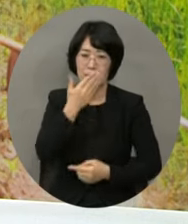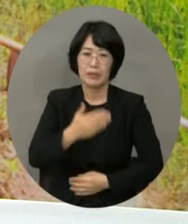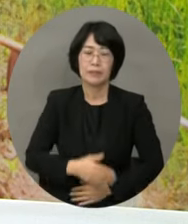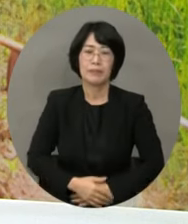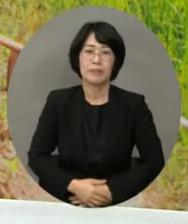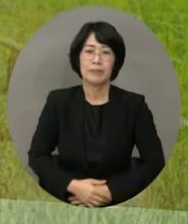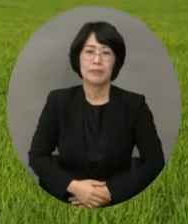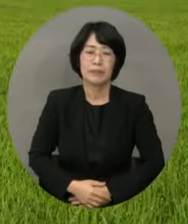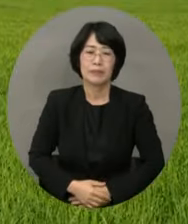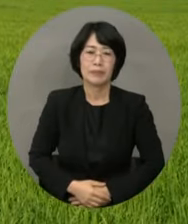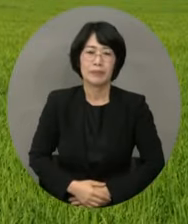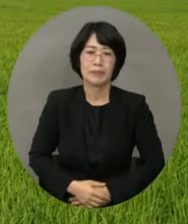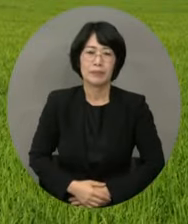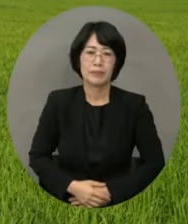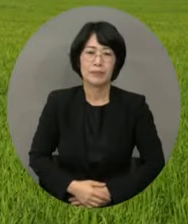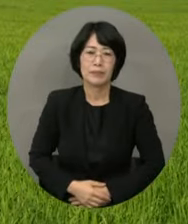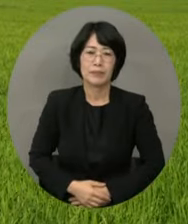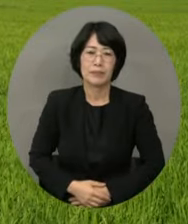기자입니다.